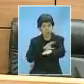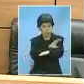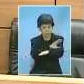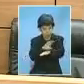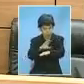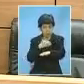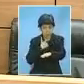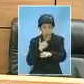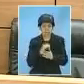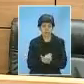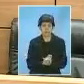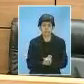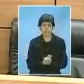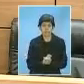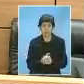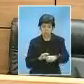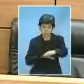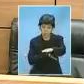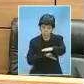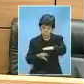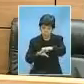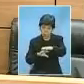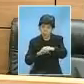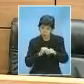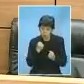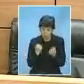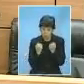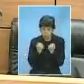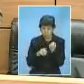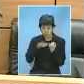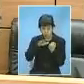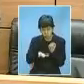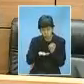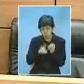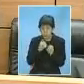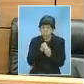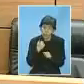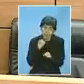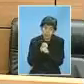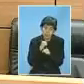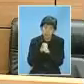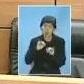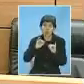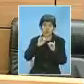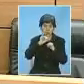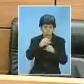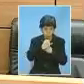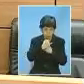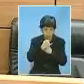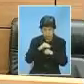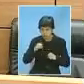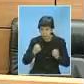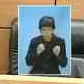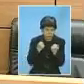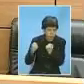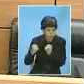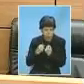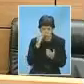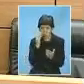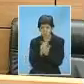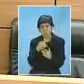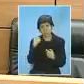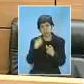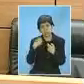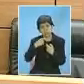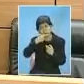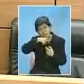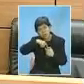ดินเป็นประจำครับใต้ดินเวลาไปจอดรถเนี่ยนะครับถ้าเกิดท่านใดใช้บริการจะไปสวนแต่ตุจักรบางทีก็หาที่จอดรถยากครับก็ไป